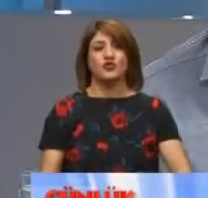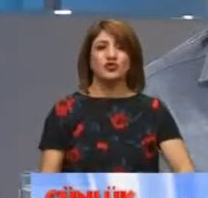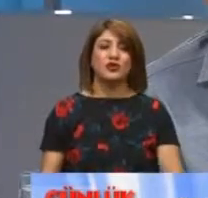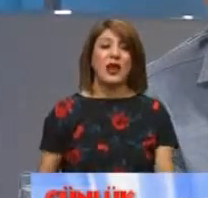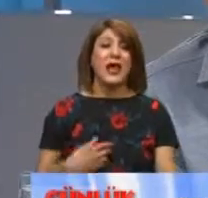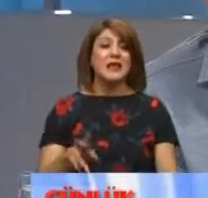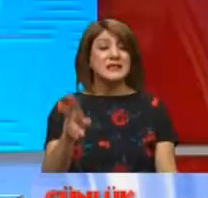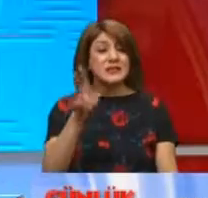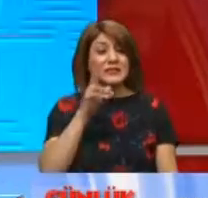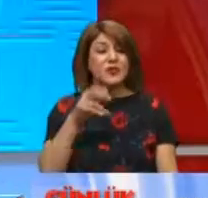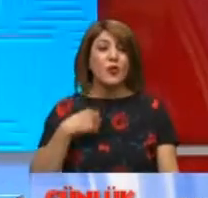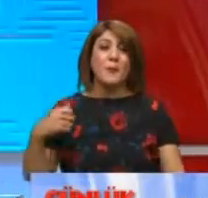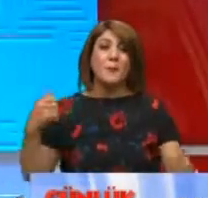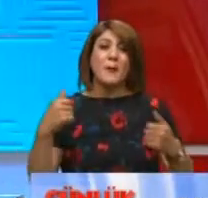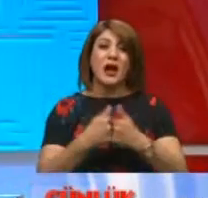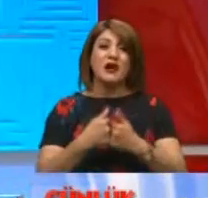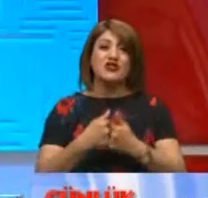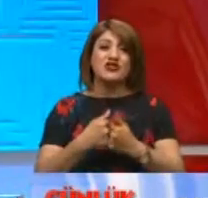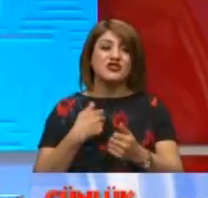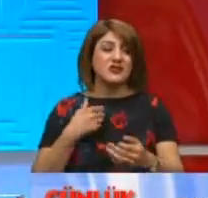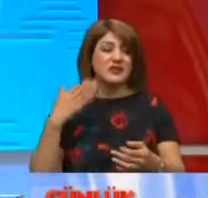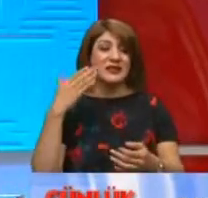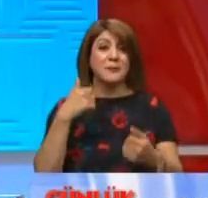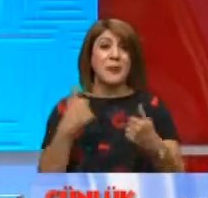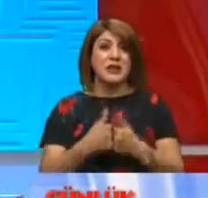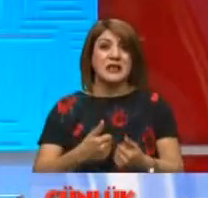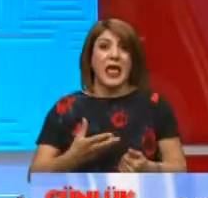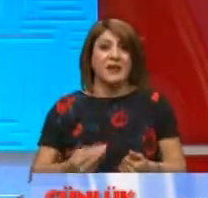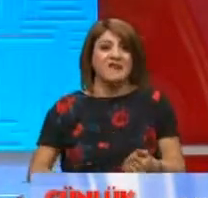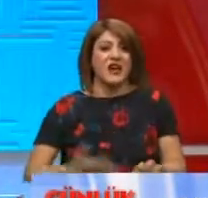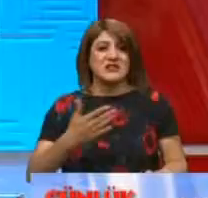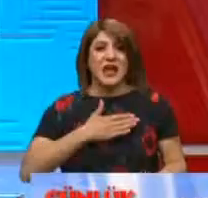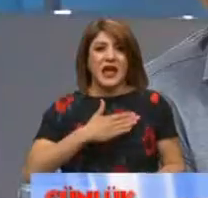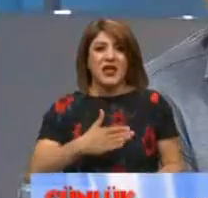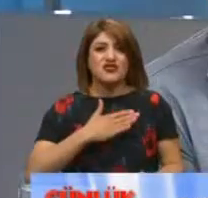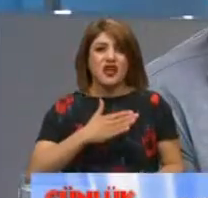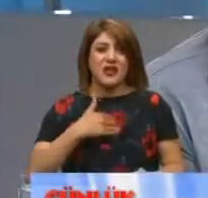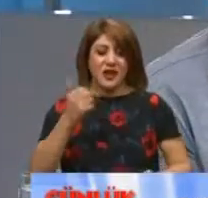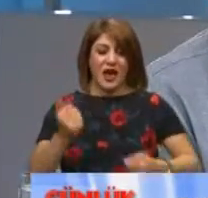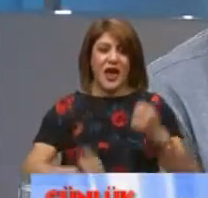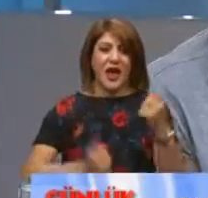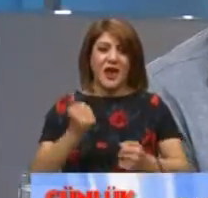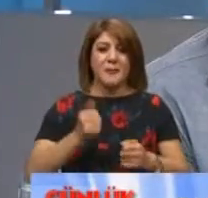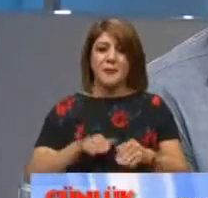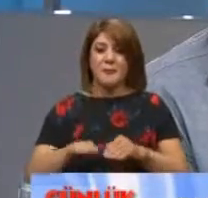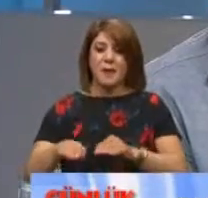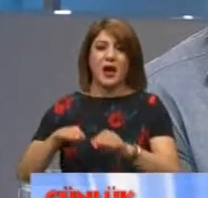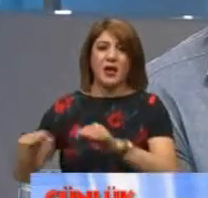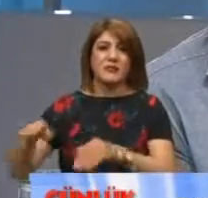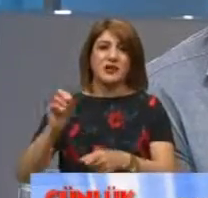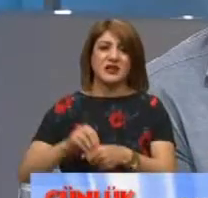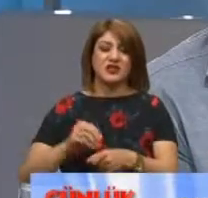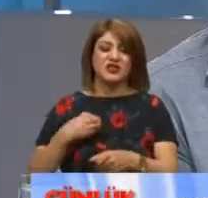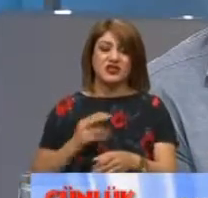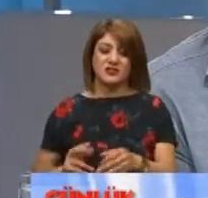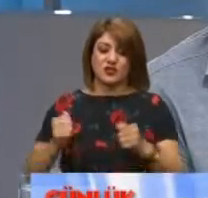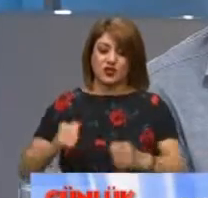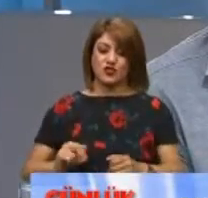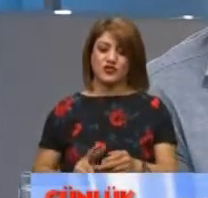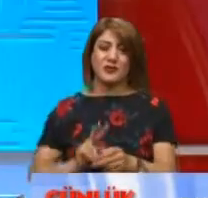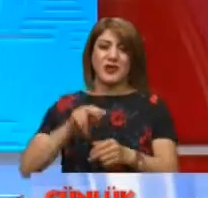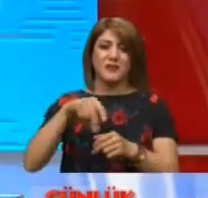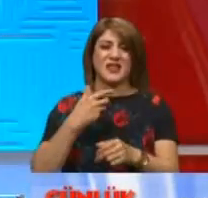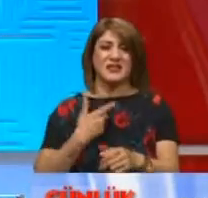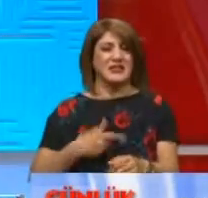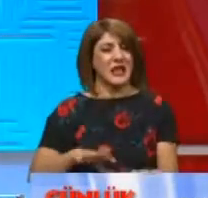cümle söylüyor orada. Maça mı giderken izleyeceksiniz? Maçların en heyecanlı noktalarında araba park etmek için koltuğunuzdan kalkmayı sevmiyorsanız. Ha, anlaşıldı.